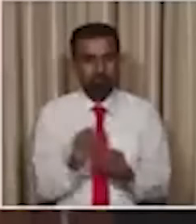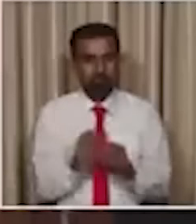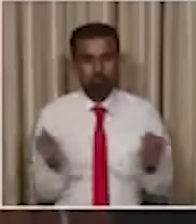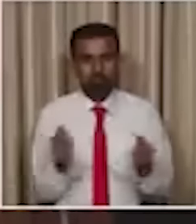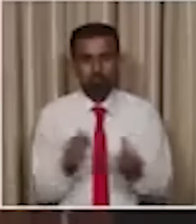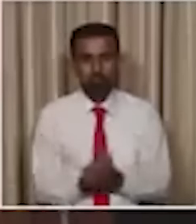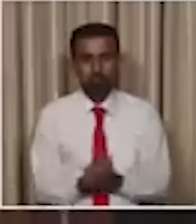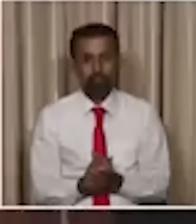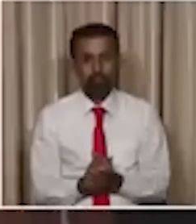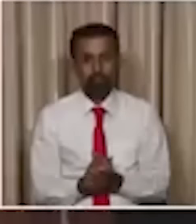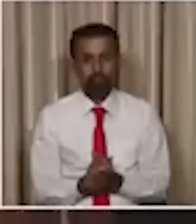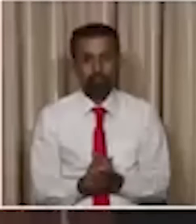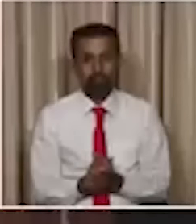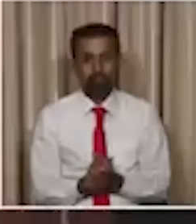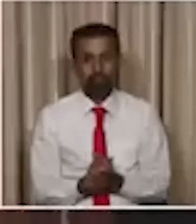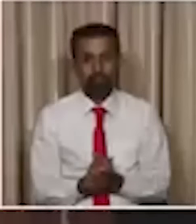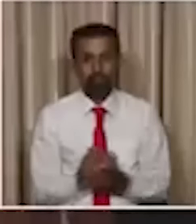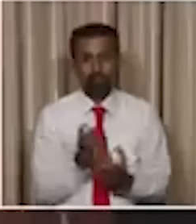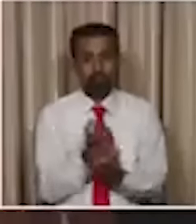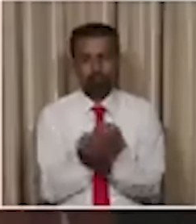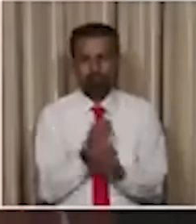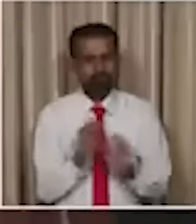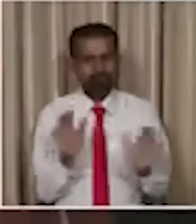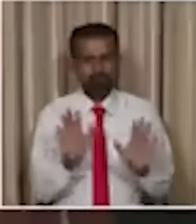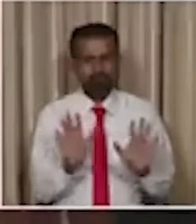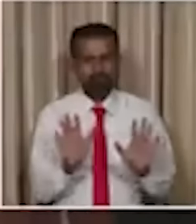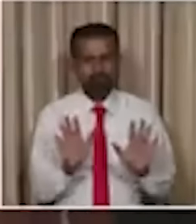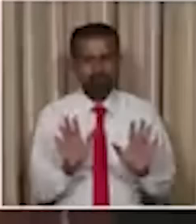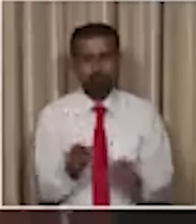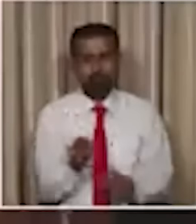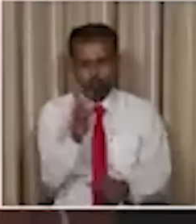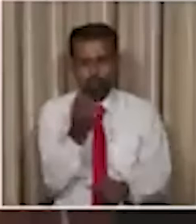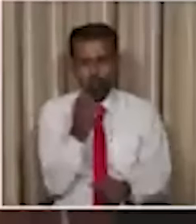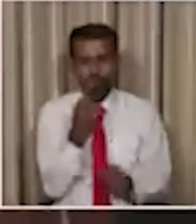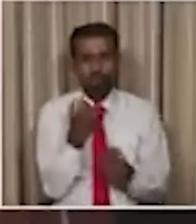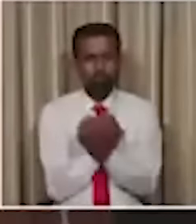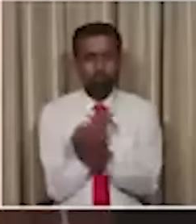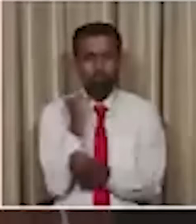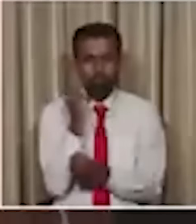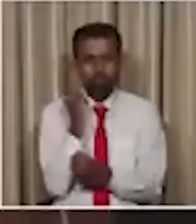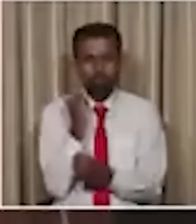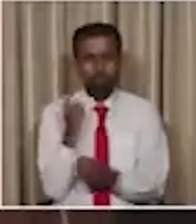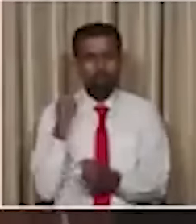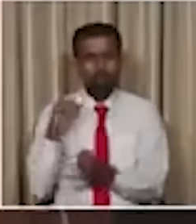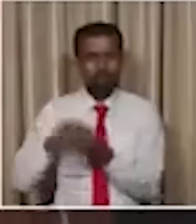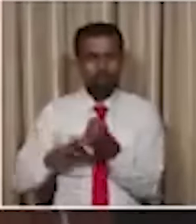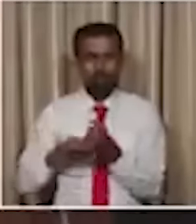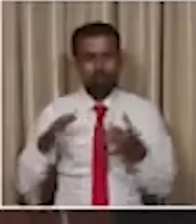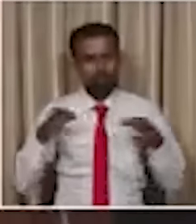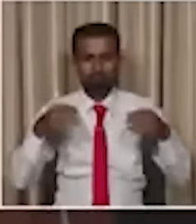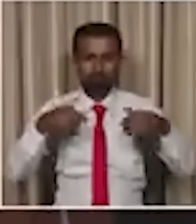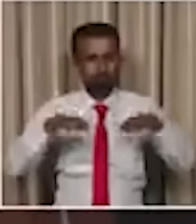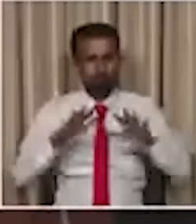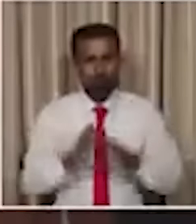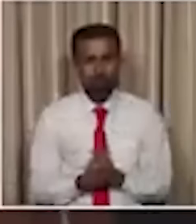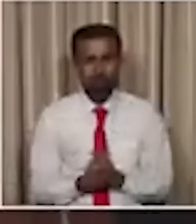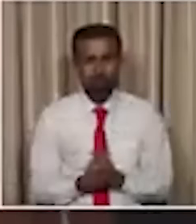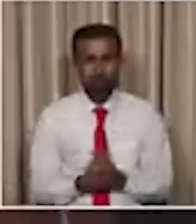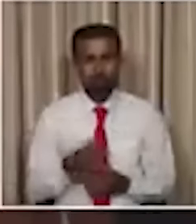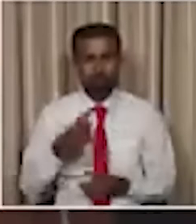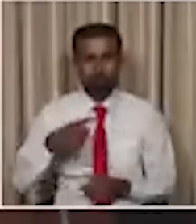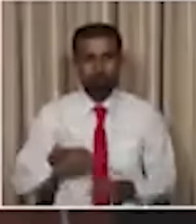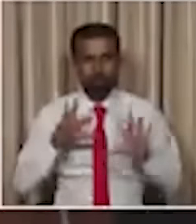අත්අඩංගුවට ගන්න. අත්අඩංගුවට ගත්ත එක මම ඇහුවේ නැහැ. මම ඇහුවේ කවුරුවත් තාම ඒක දැන් ඔබතුමක් වෙන්නේ පොලිස්පතිතුමයි ආරක්ෂක ලේකම්තුමයි නිදහස් වුණා කියලා. ඒතර අනික් නව